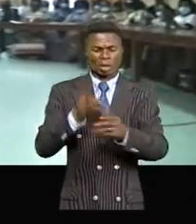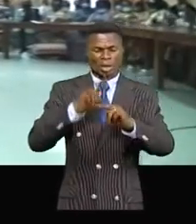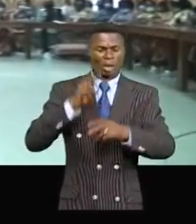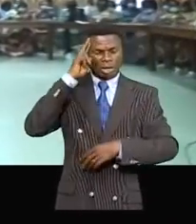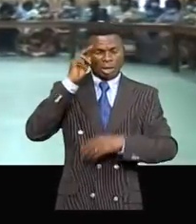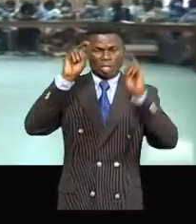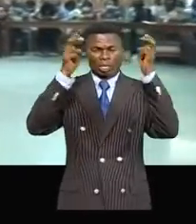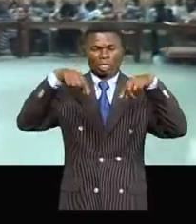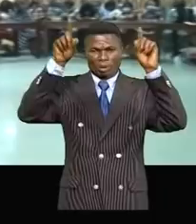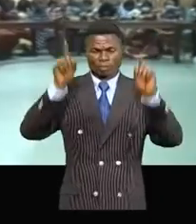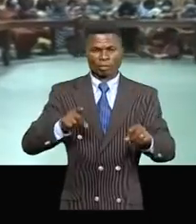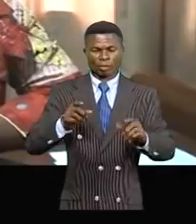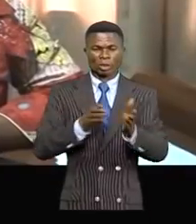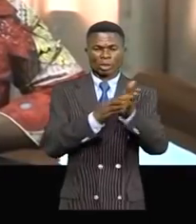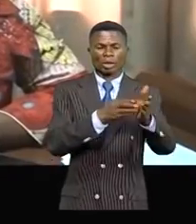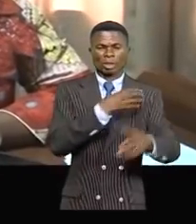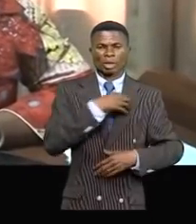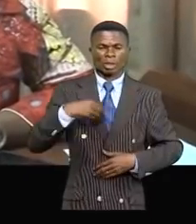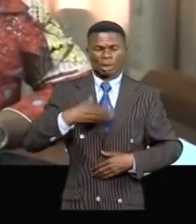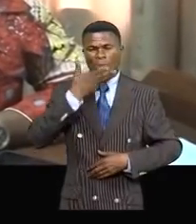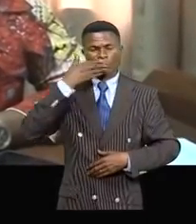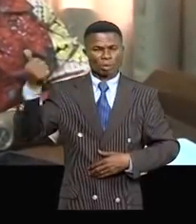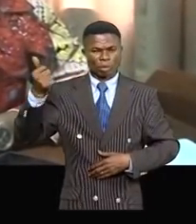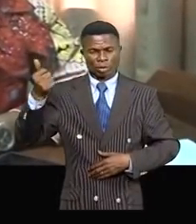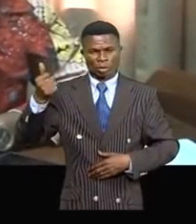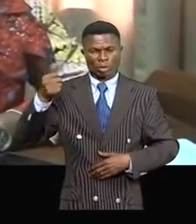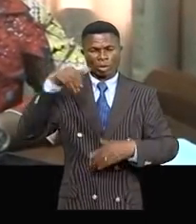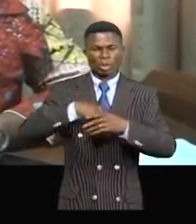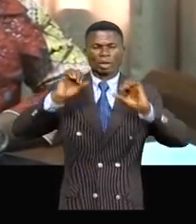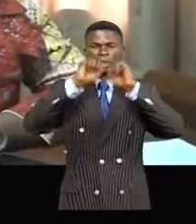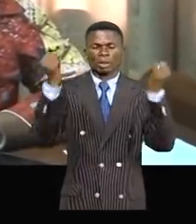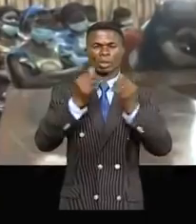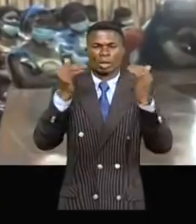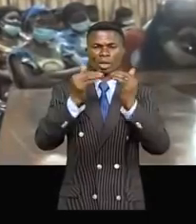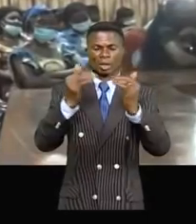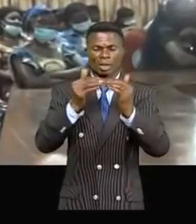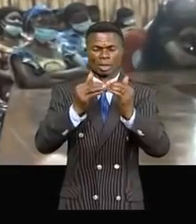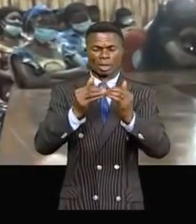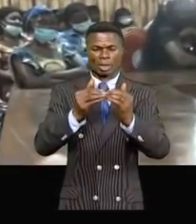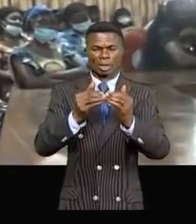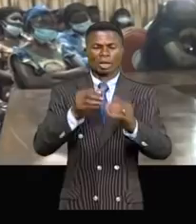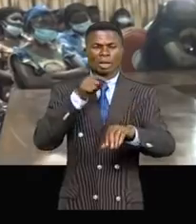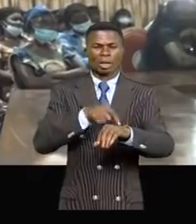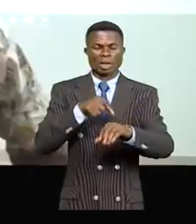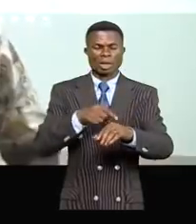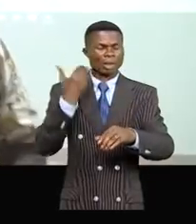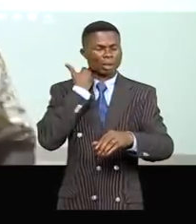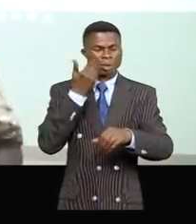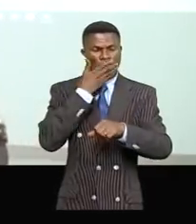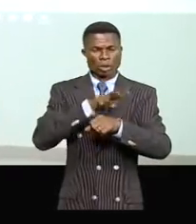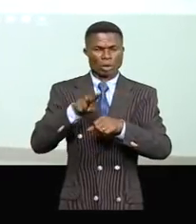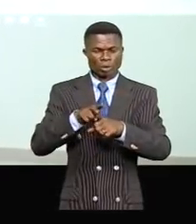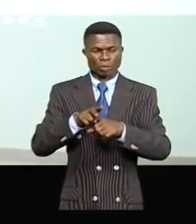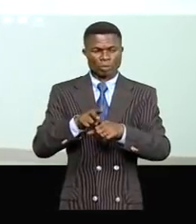du thème de l'année, leadership féminin d'excellence dans une société égalitaire et numérique à l'ère de la COVID-19.